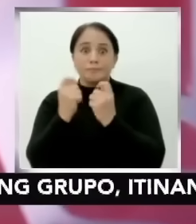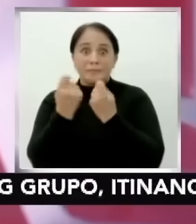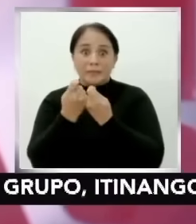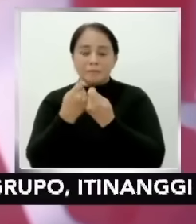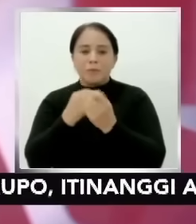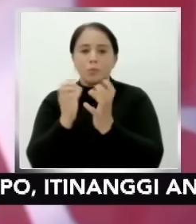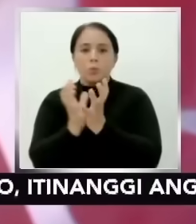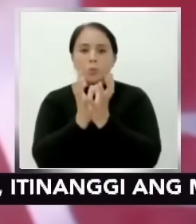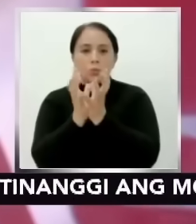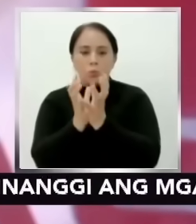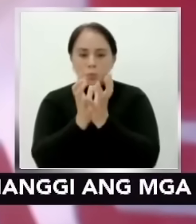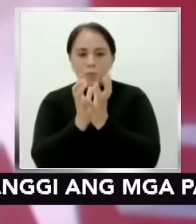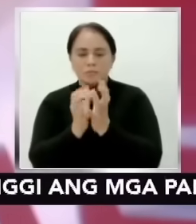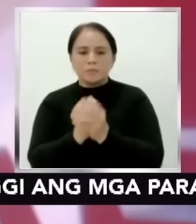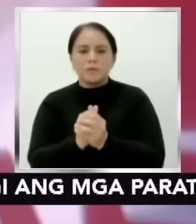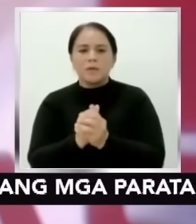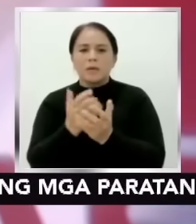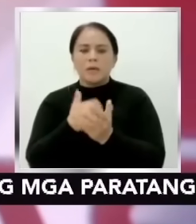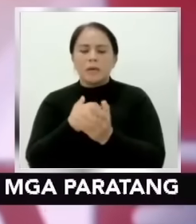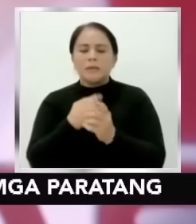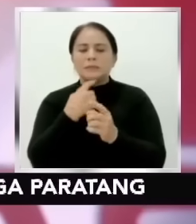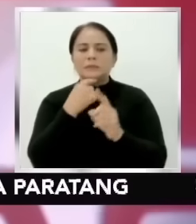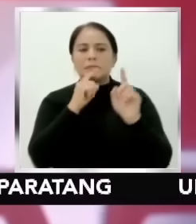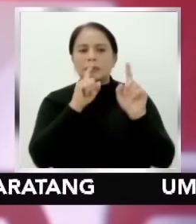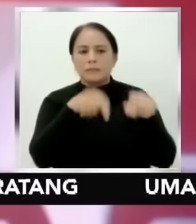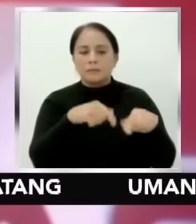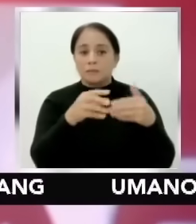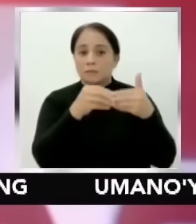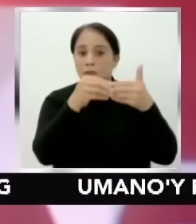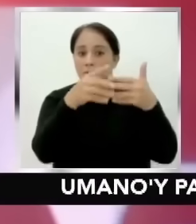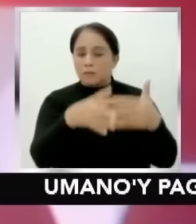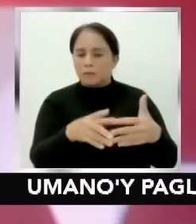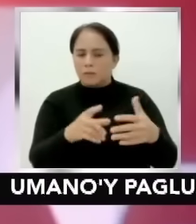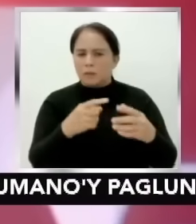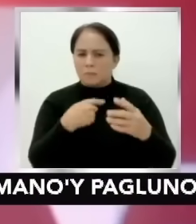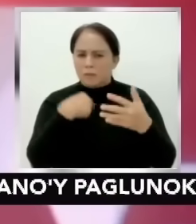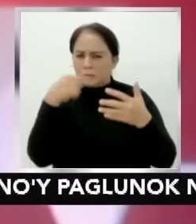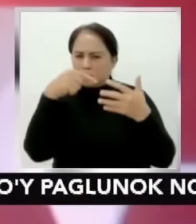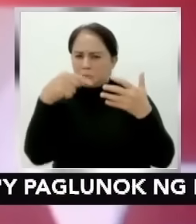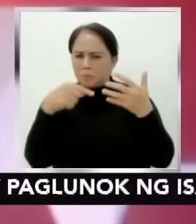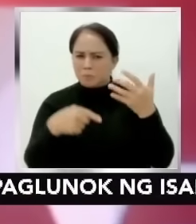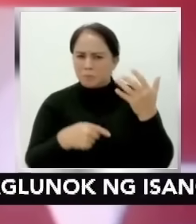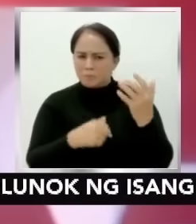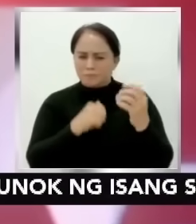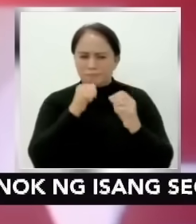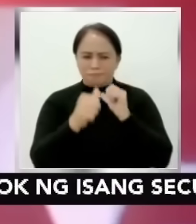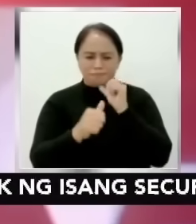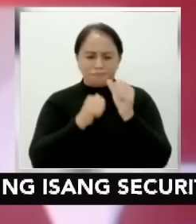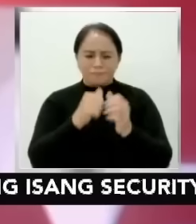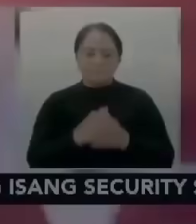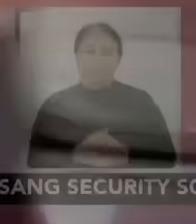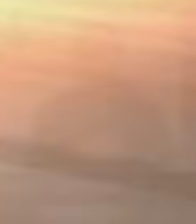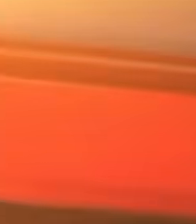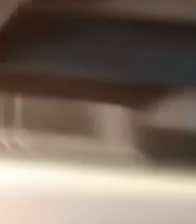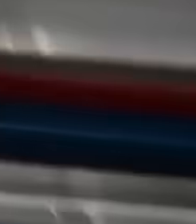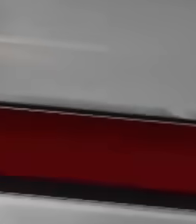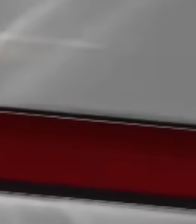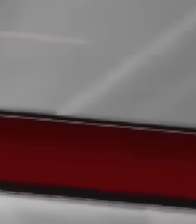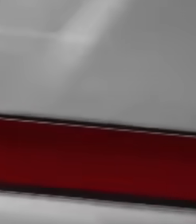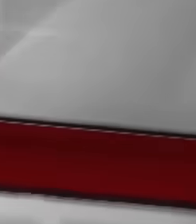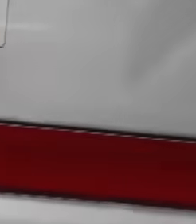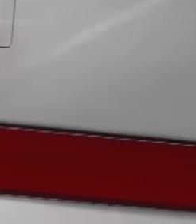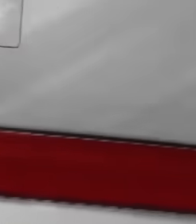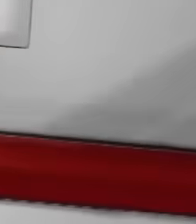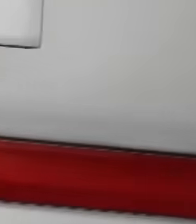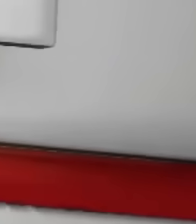grupo kung saan pinabulaanan ng mga leader ang mga paratang. Mula po sa Surigao del Norte, nakatutok live si Chino